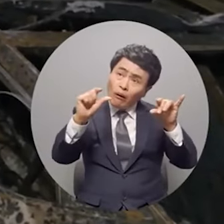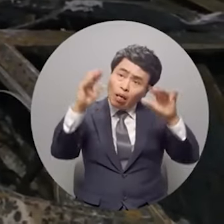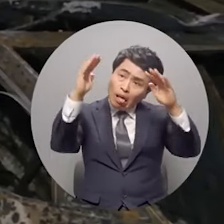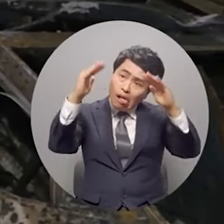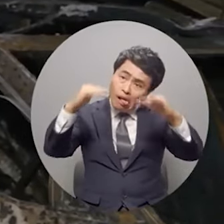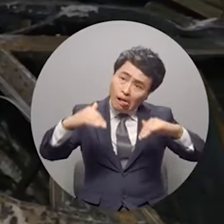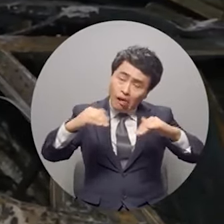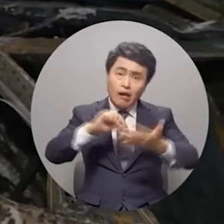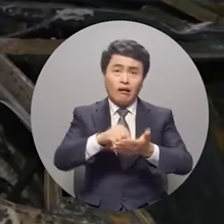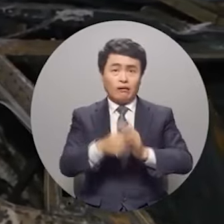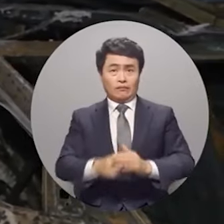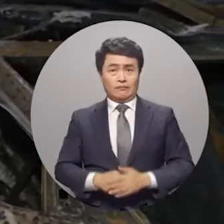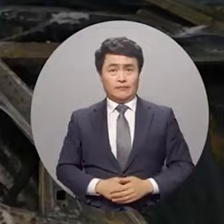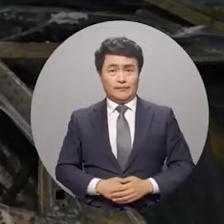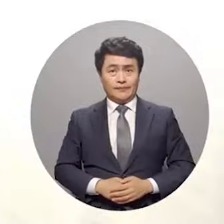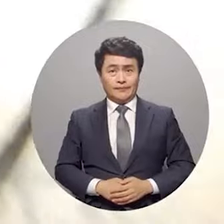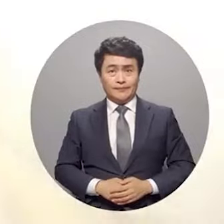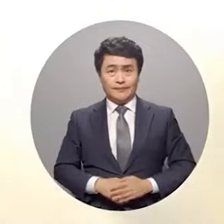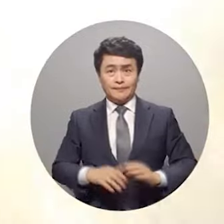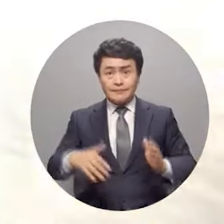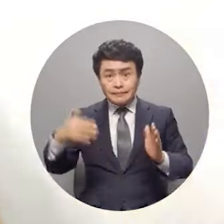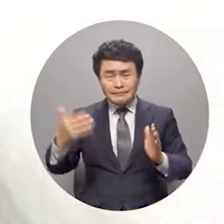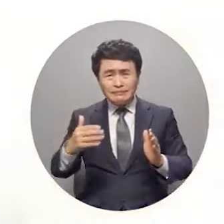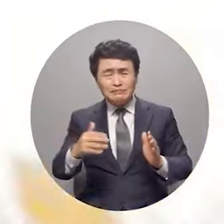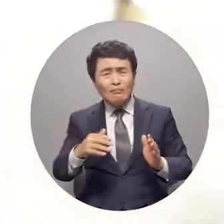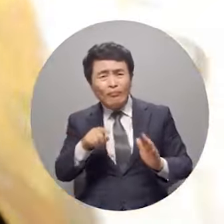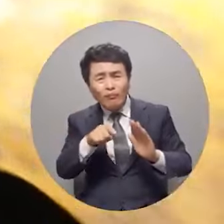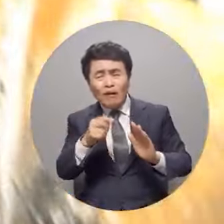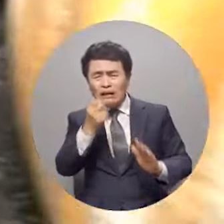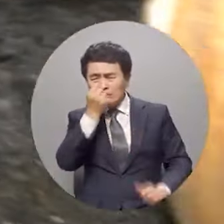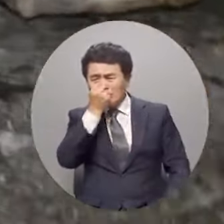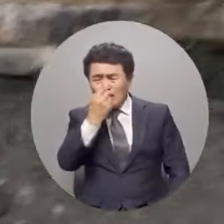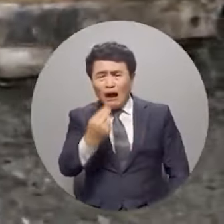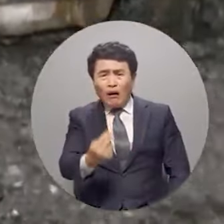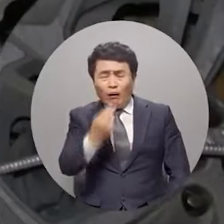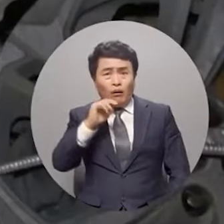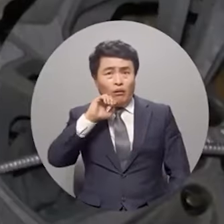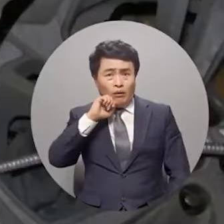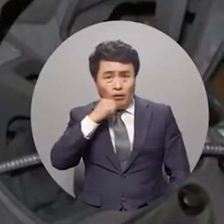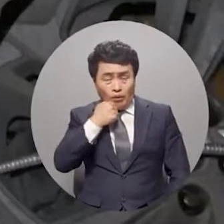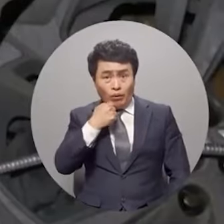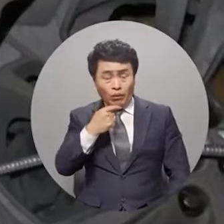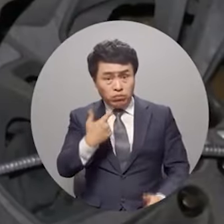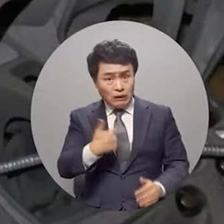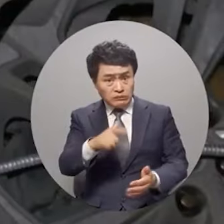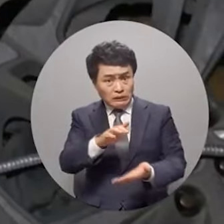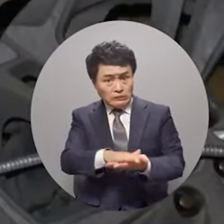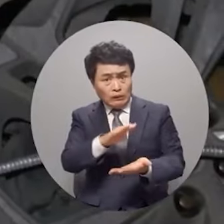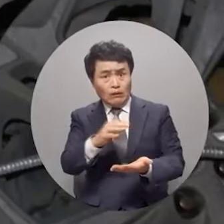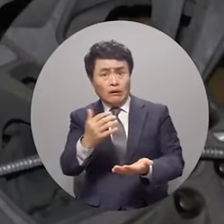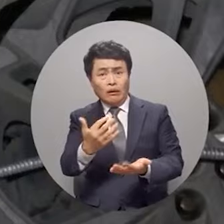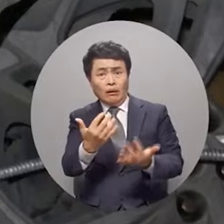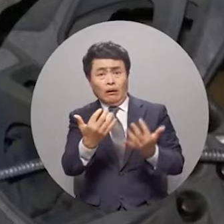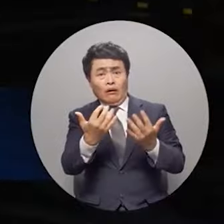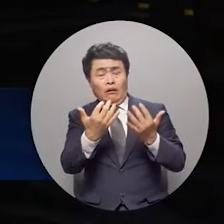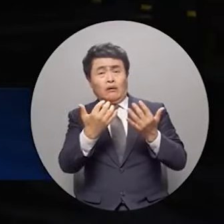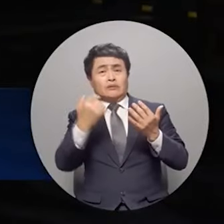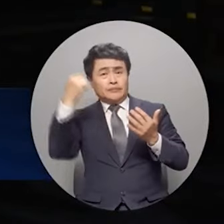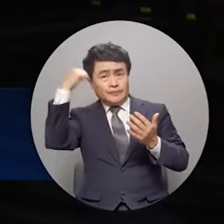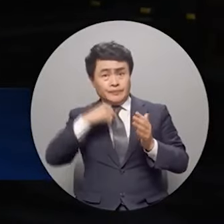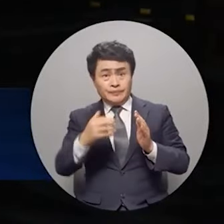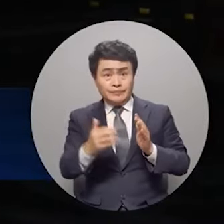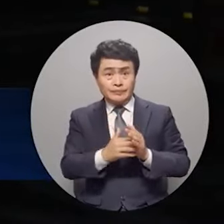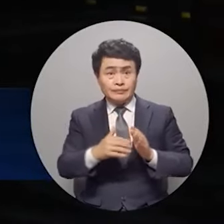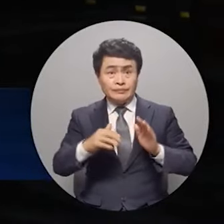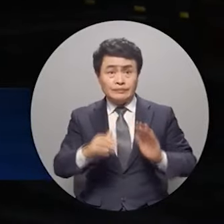내려앉은 상황입니다. 아직도 매캐한 연기로 숨쉬기가 쉽지 않고 열기도 남아 있습니다. 휴대가 주차가 돼